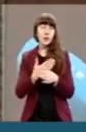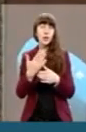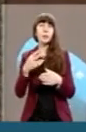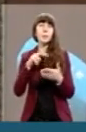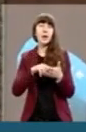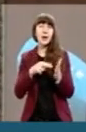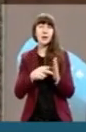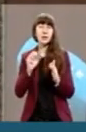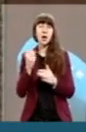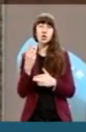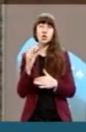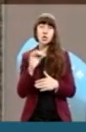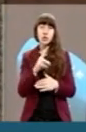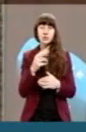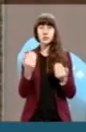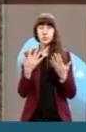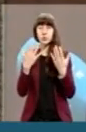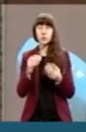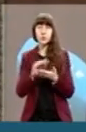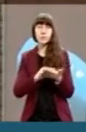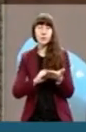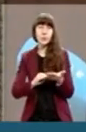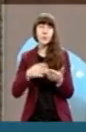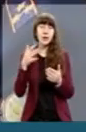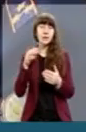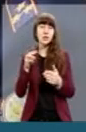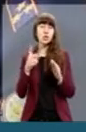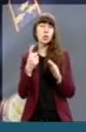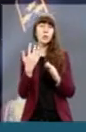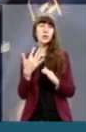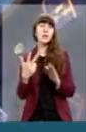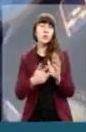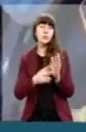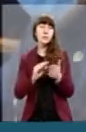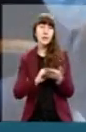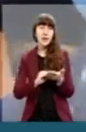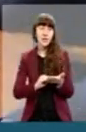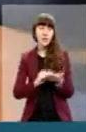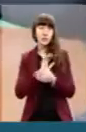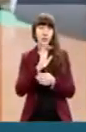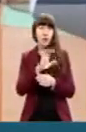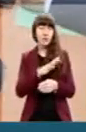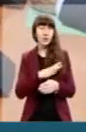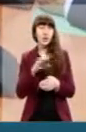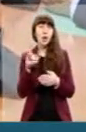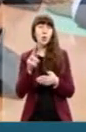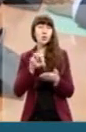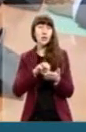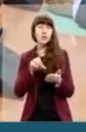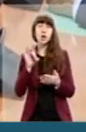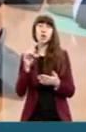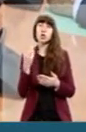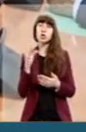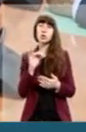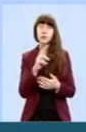«АШИК». В настоящее время по области подано 5158 заявок. По завершению заседания Архимед Мухамбетов призвал жителей области